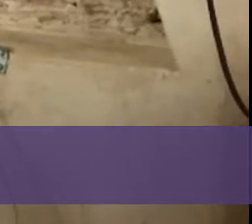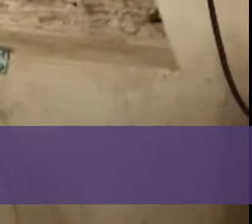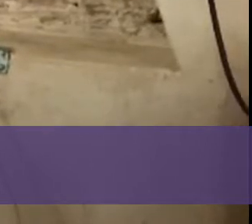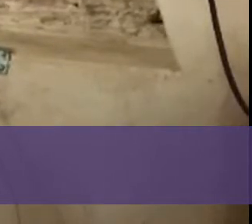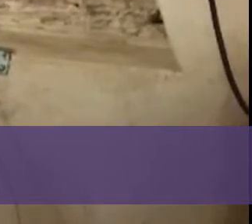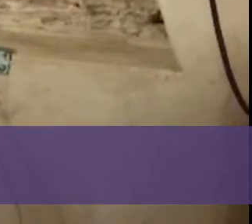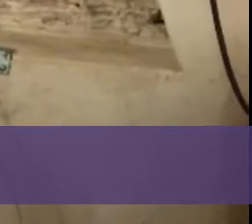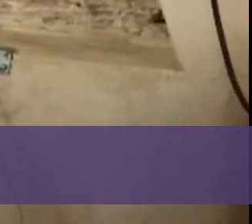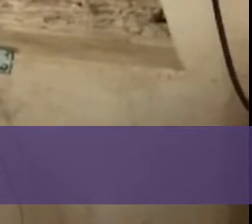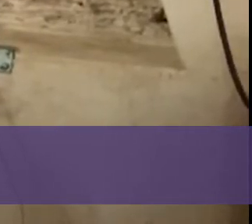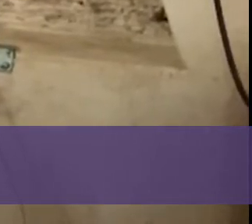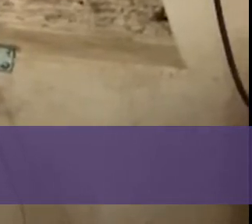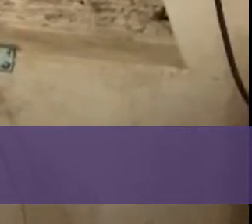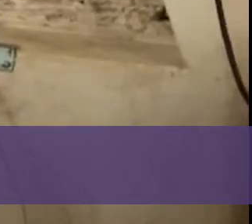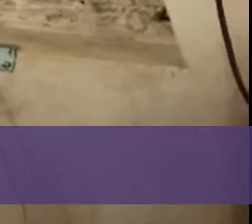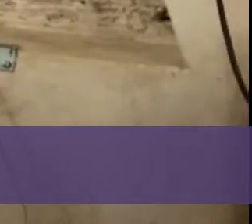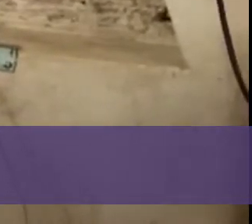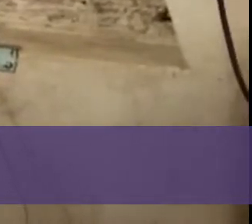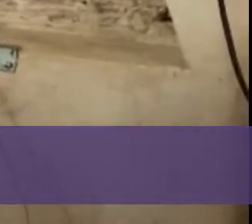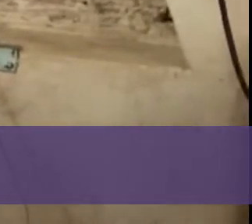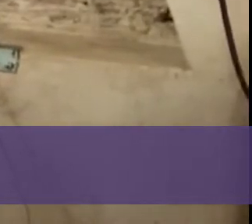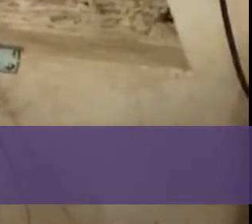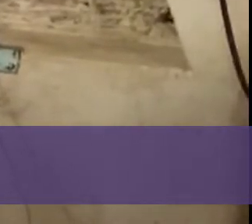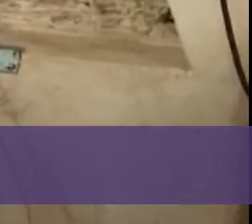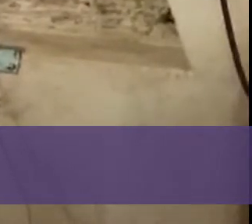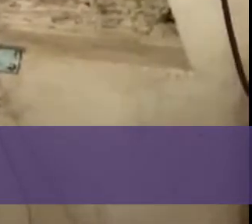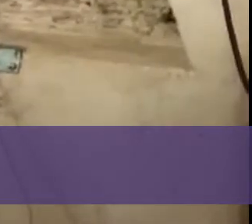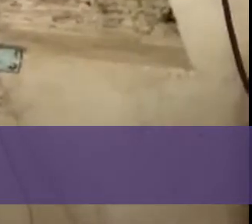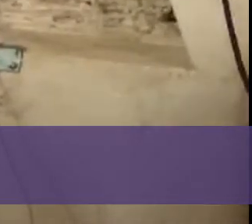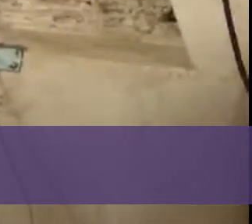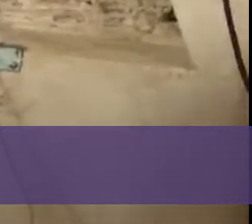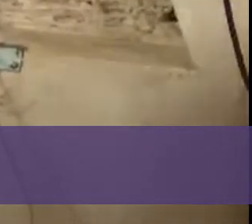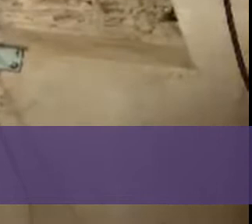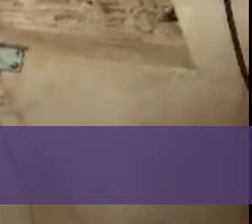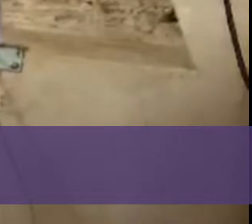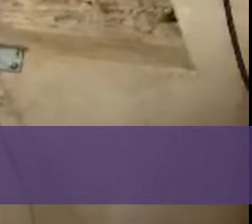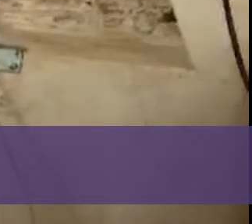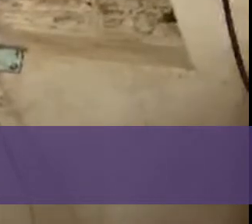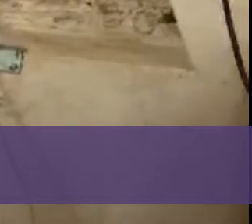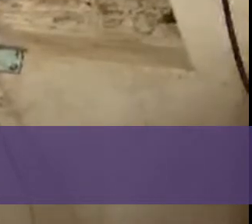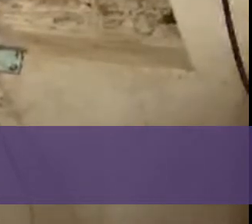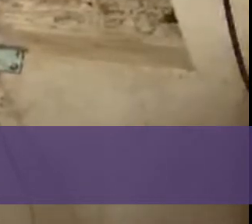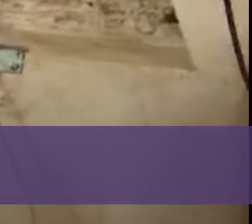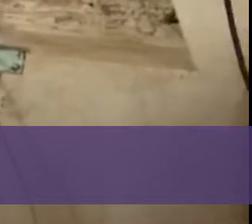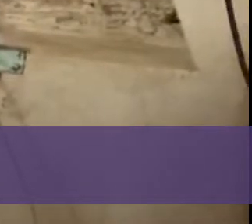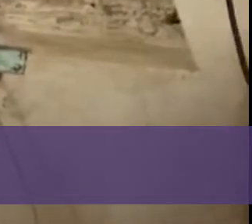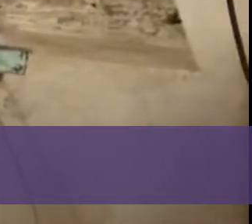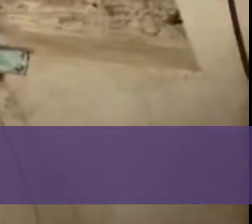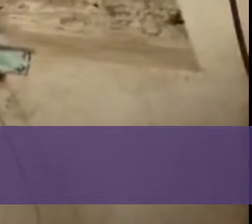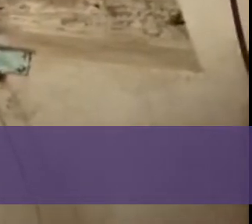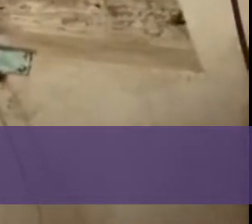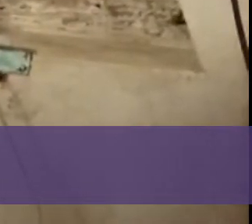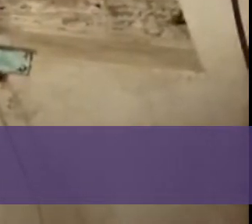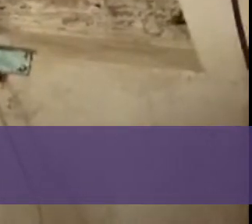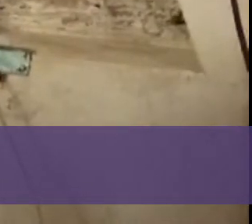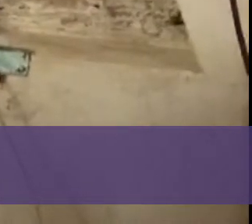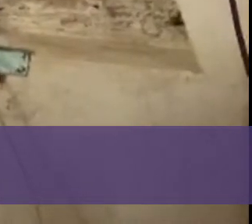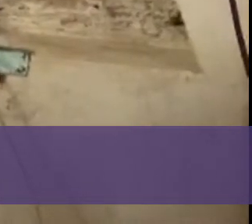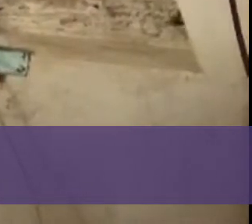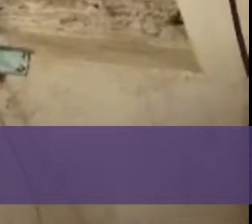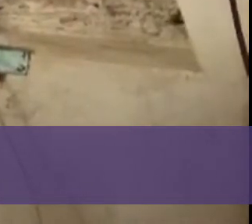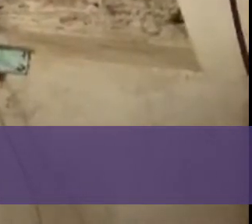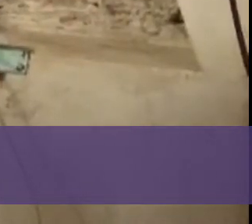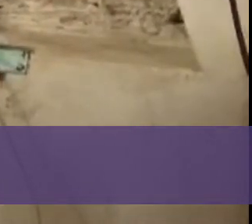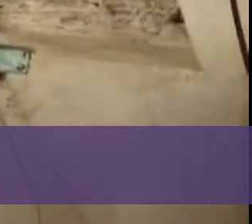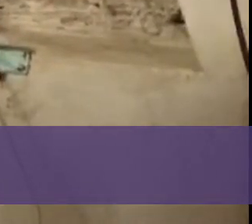objets qui ont la capacité de recevoir du mobilier, et reconstituer un intérieur, etc. Petit, bien